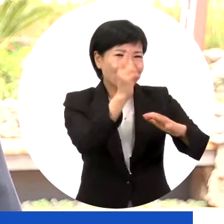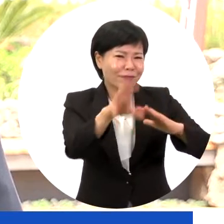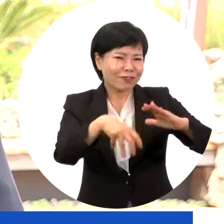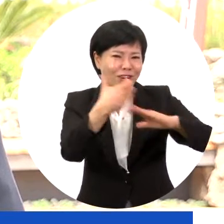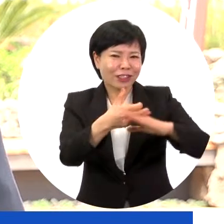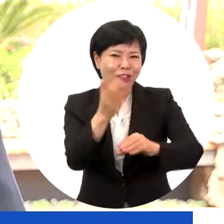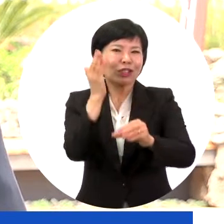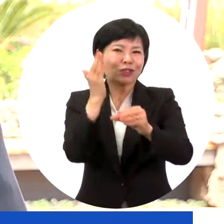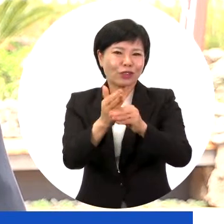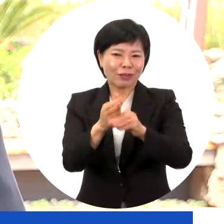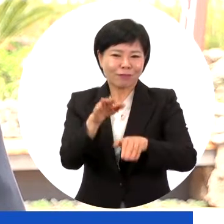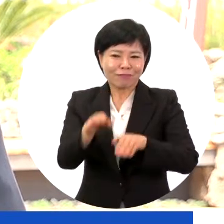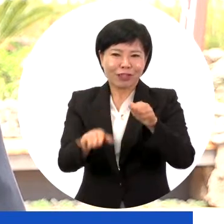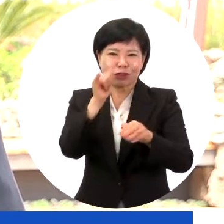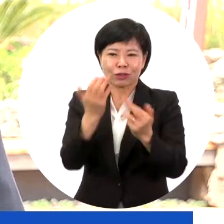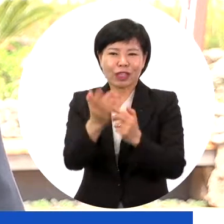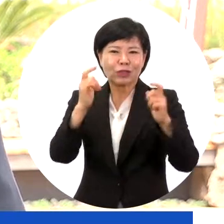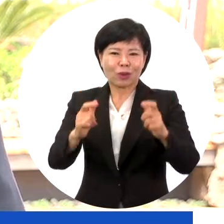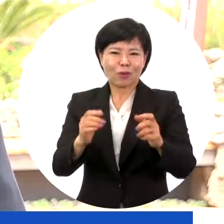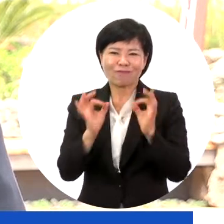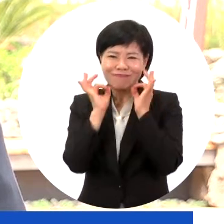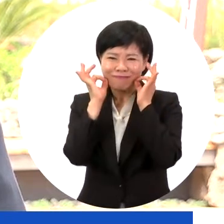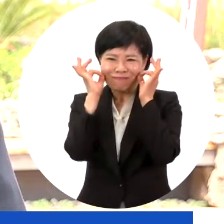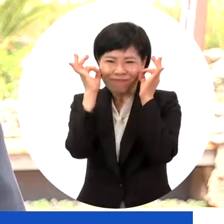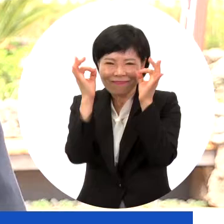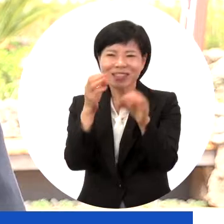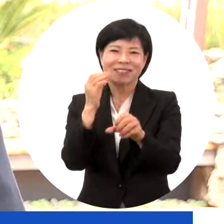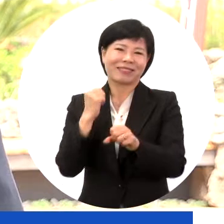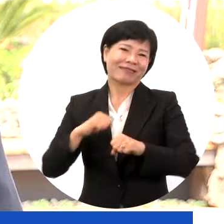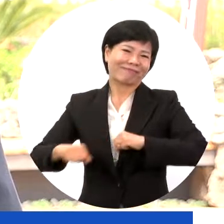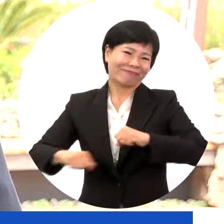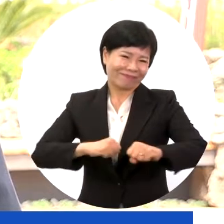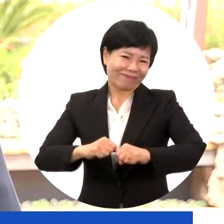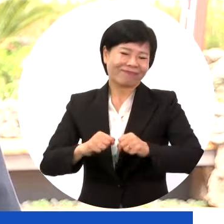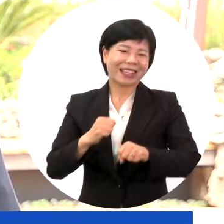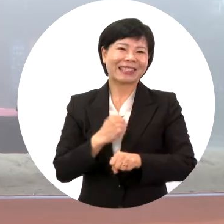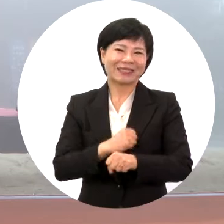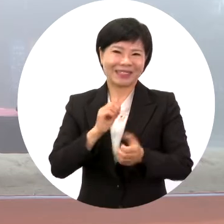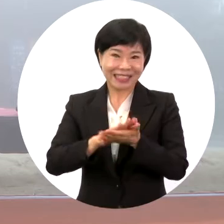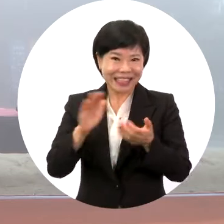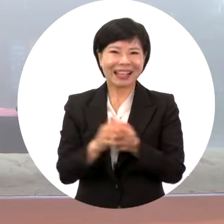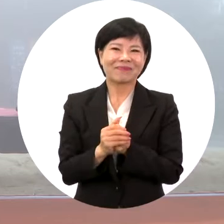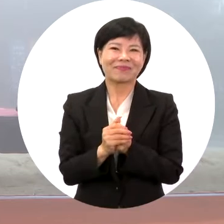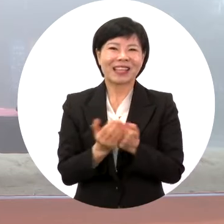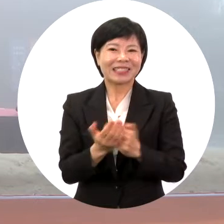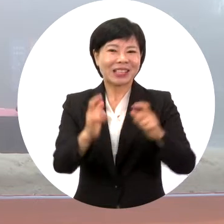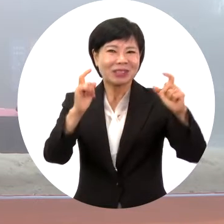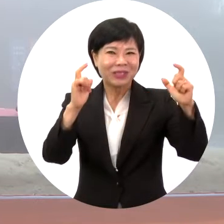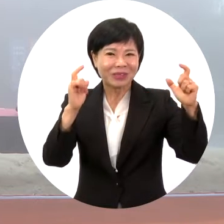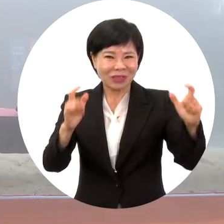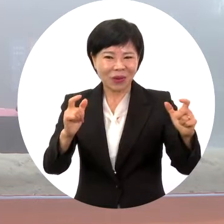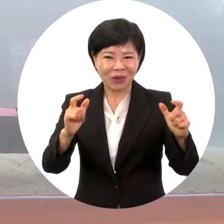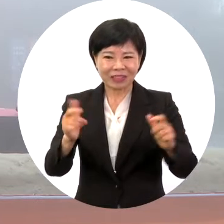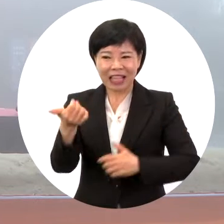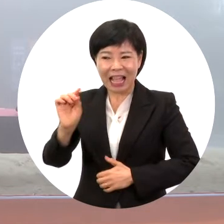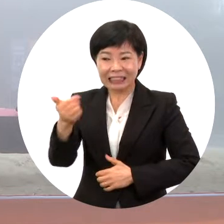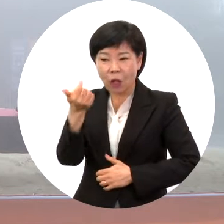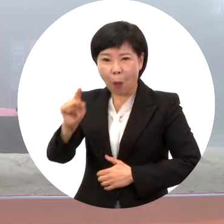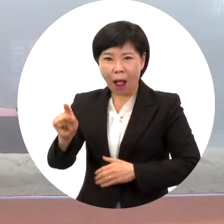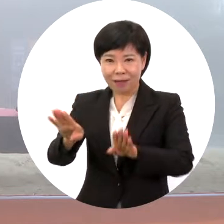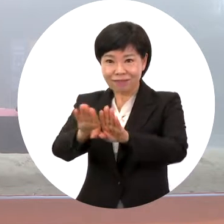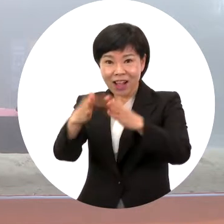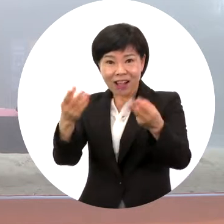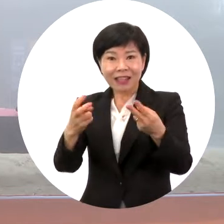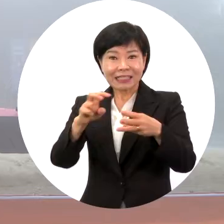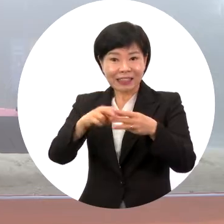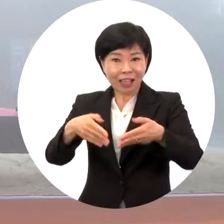거점으로 도약할 수 있도록 제주도에서는 제도적 지원에 행정력을 집중하겠습니다. 제주도는 제주하나우주센터 기공식을